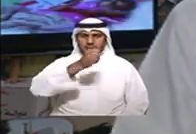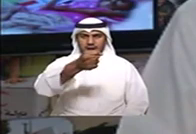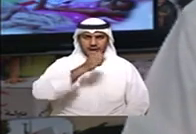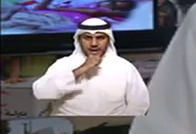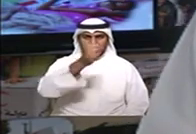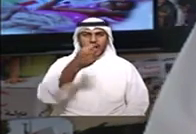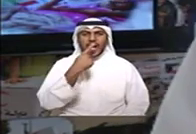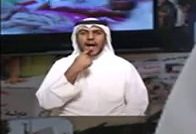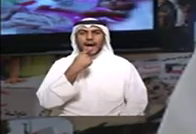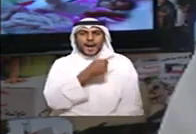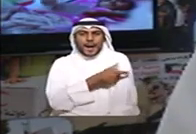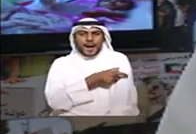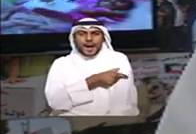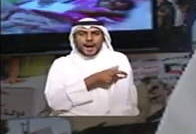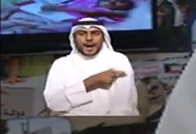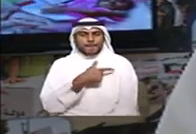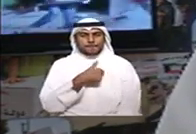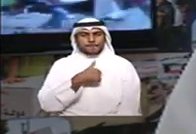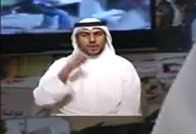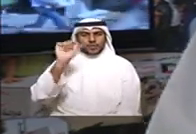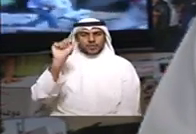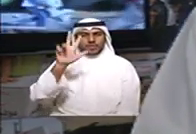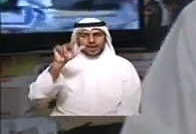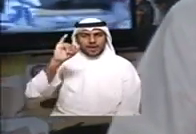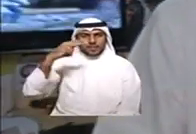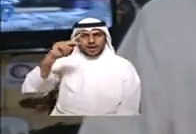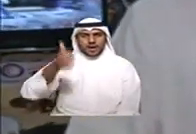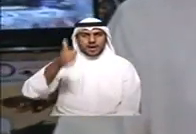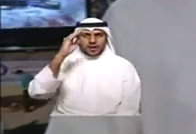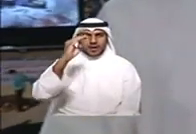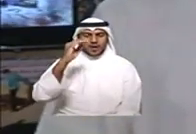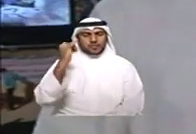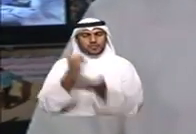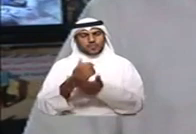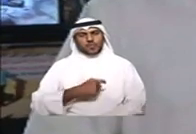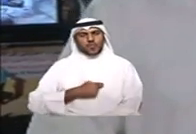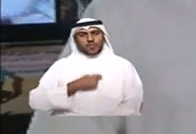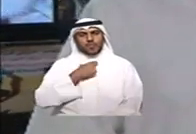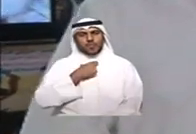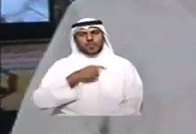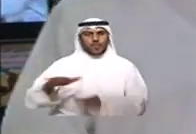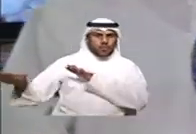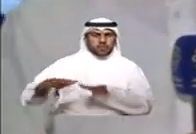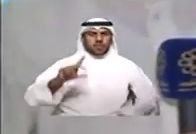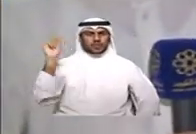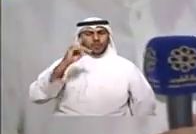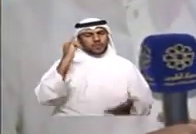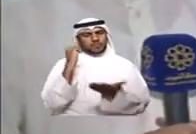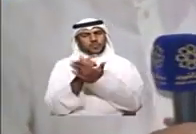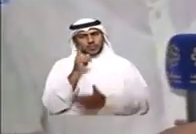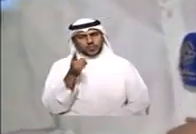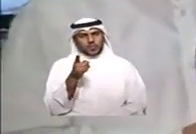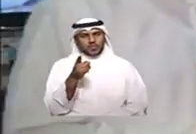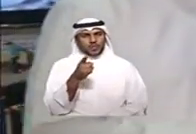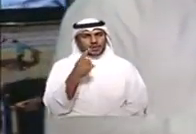جمعية الهلال الأحمر الكويتي السيد يوسف المعراج، وهو مدير إدارة الكوارث والطوارئ في جمعية الهلال الأحمر